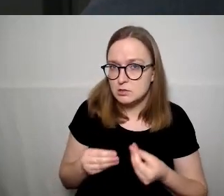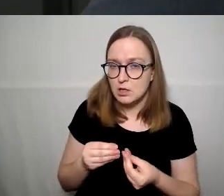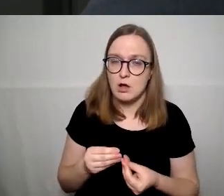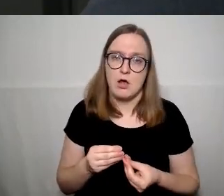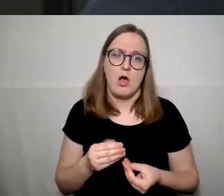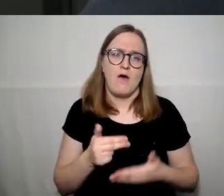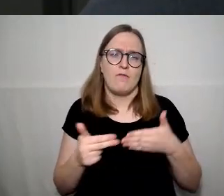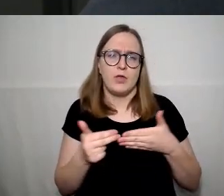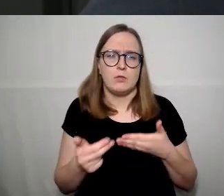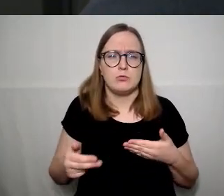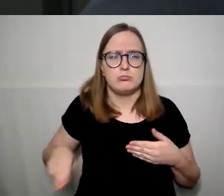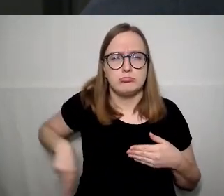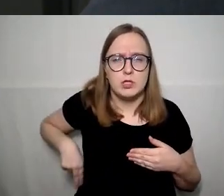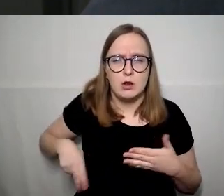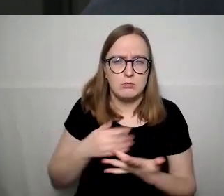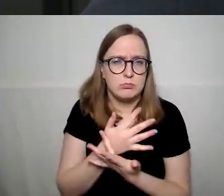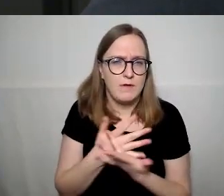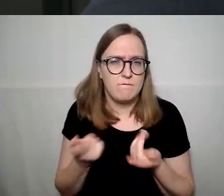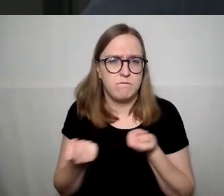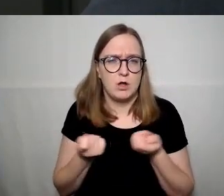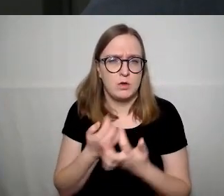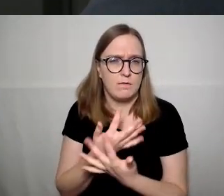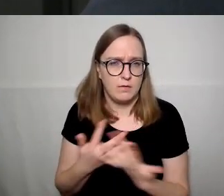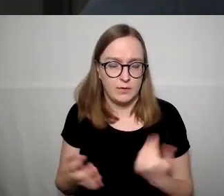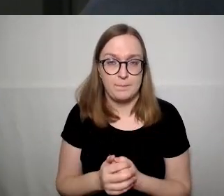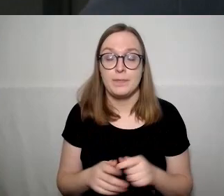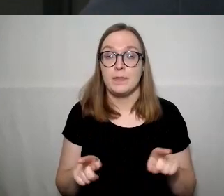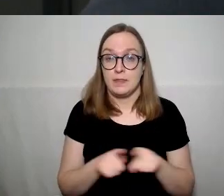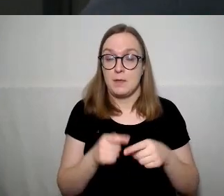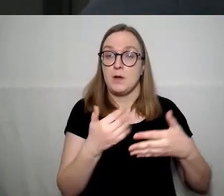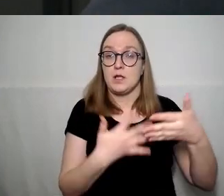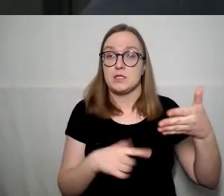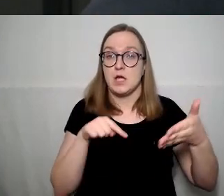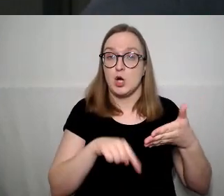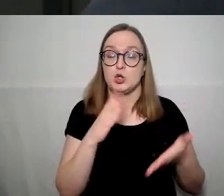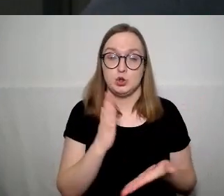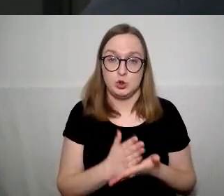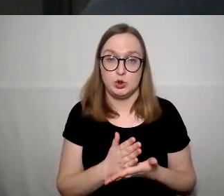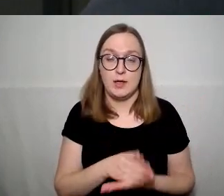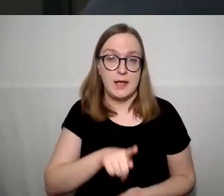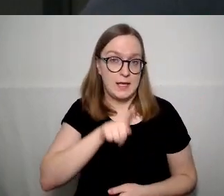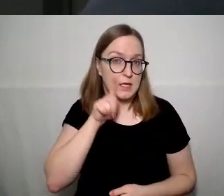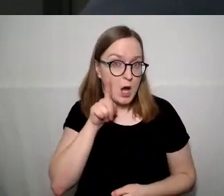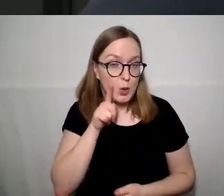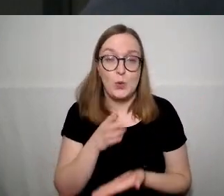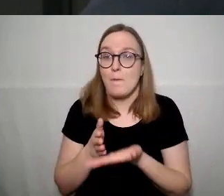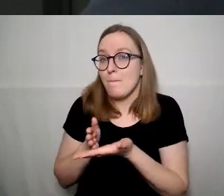vadovai. Taip pat sąrašė yra jaunų patyrusių